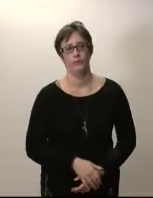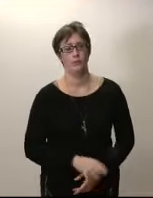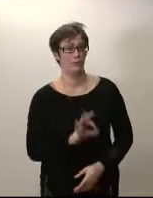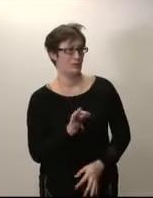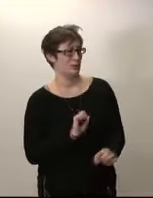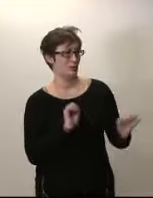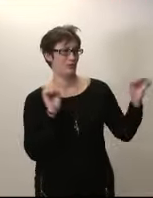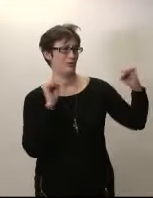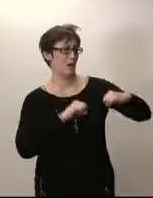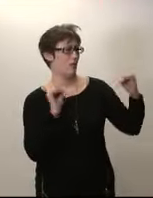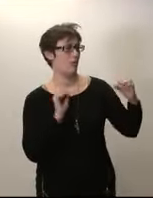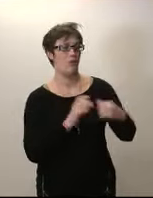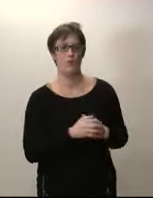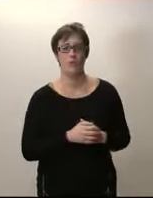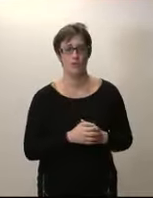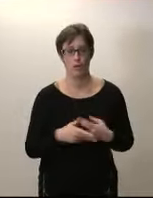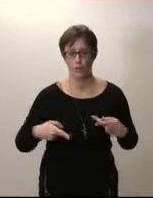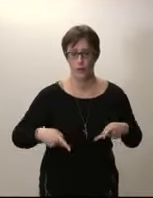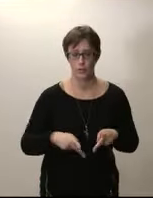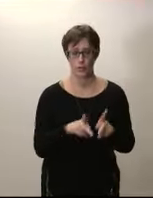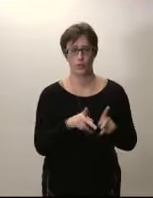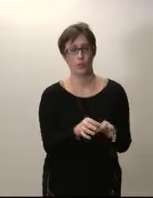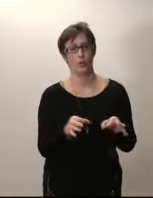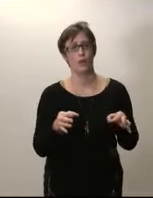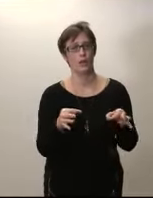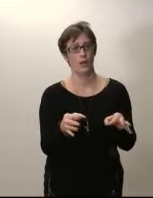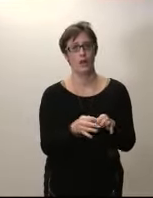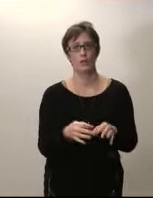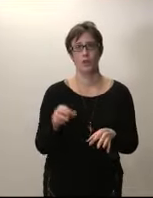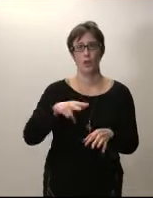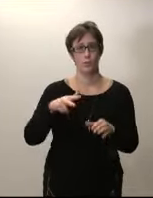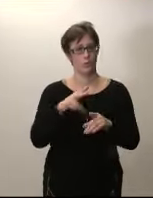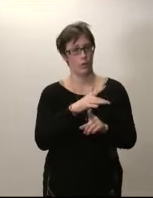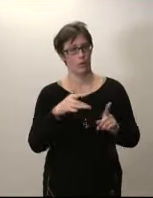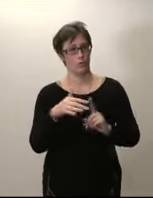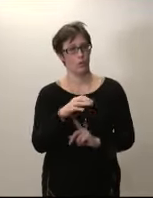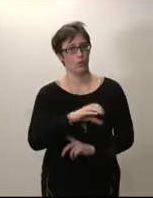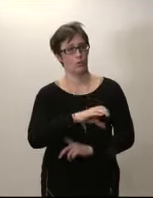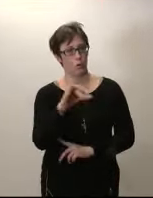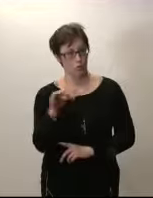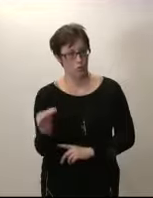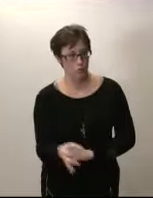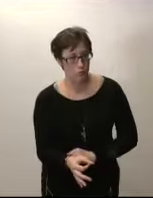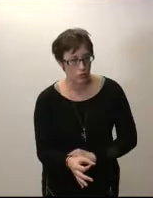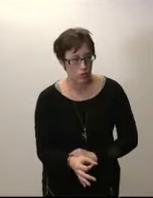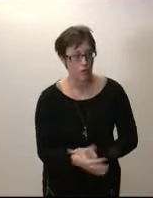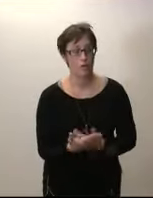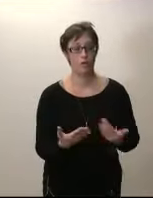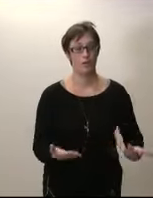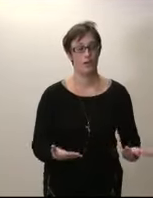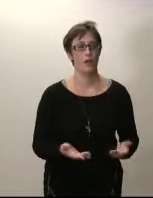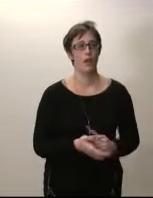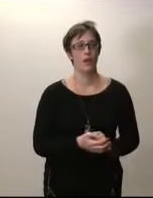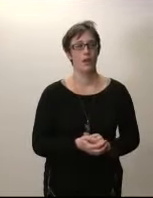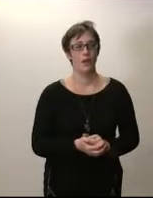de la terrasse, où il y a 100% de logements sociaux, il y a 100% de logements sociaux, tout simplement, parce qu'en plus, cette opération se